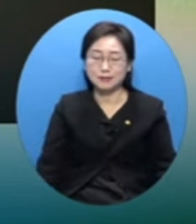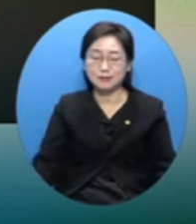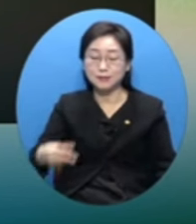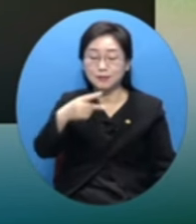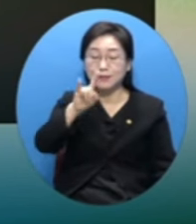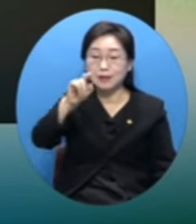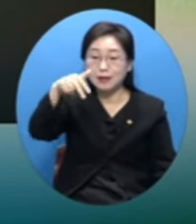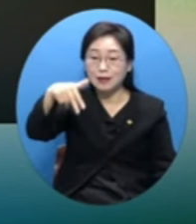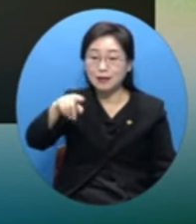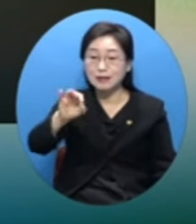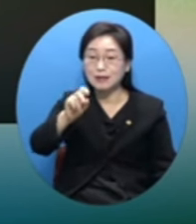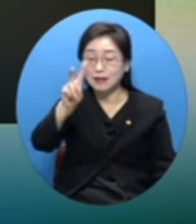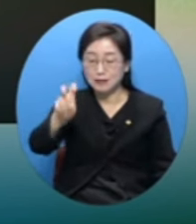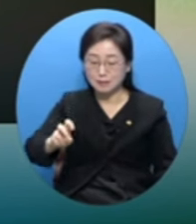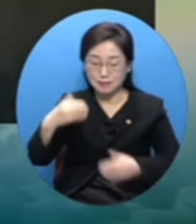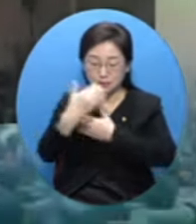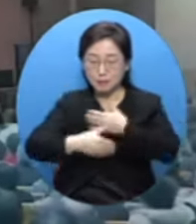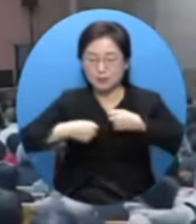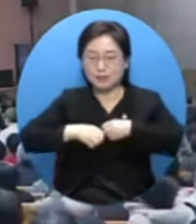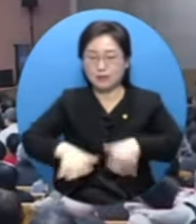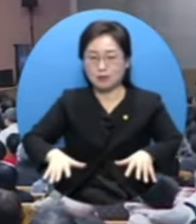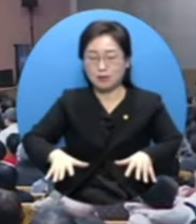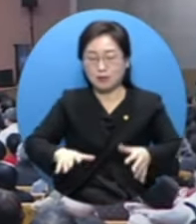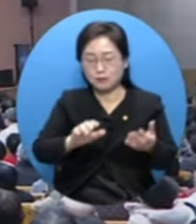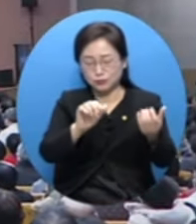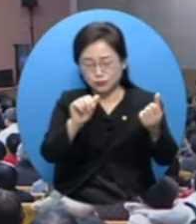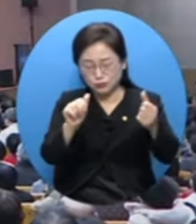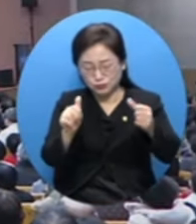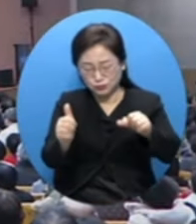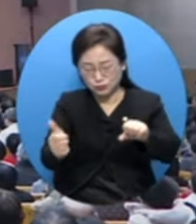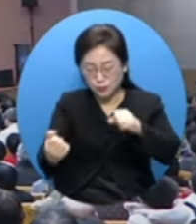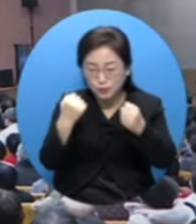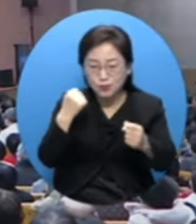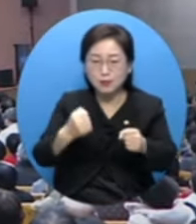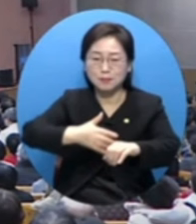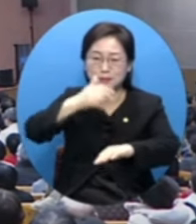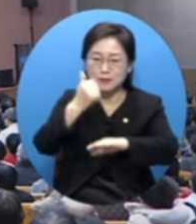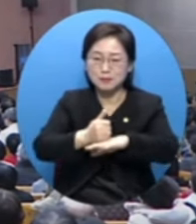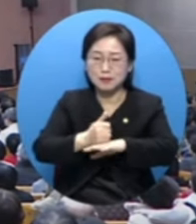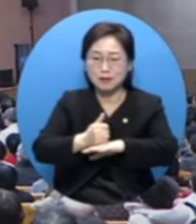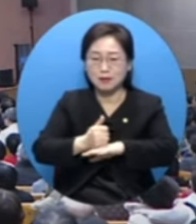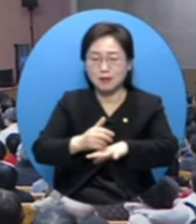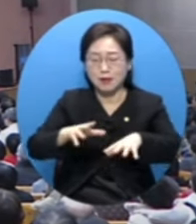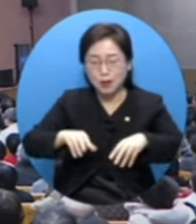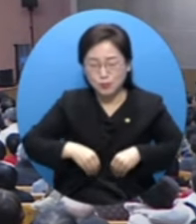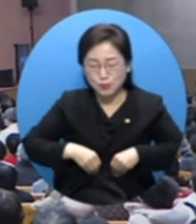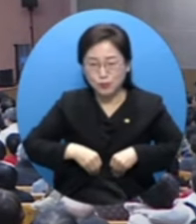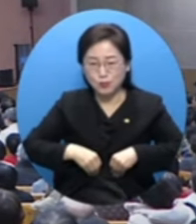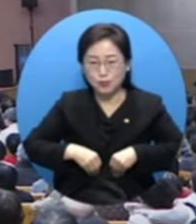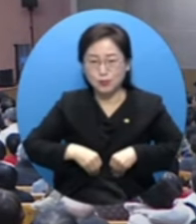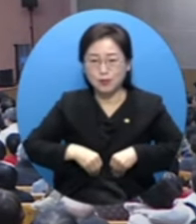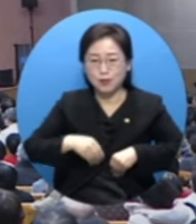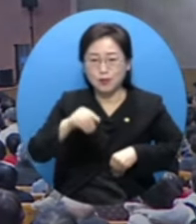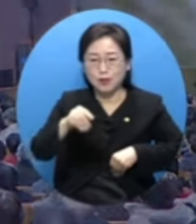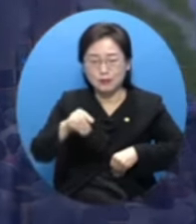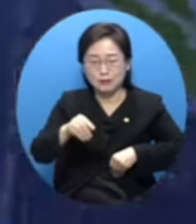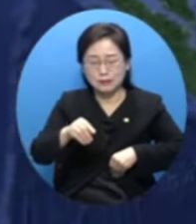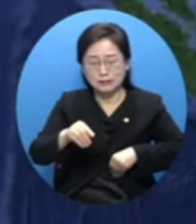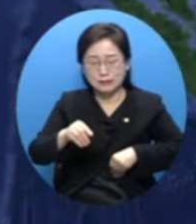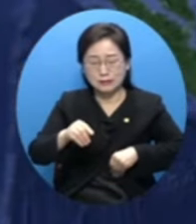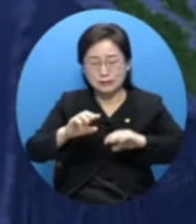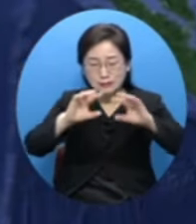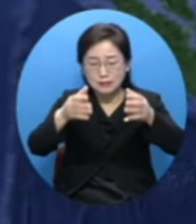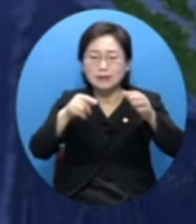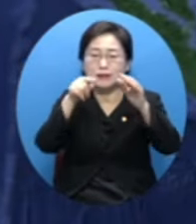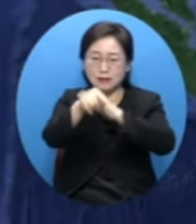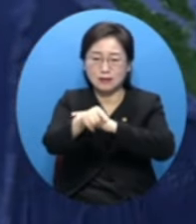대장암이 온몸이 퍼져서 그는 죽어가는 몸을 이끌고도 마지막 800만이 굶주려 있는 소말리아에 가서 그의 삶을